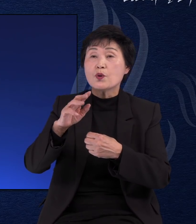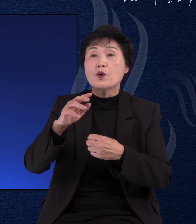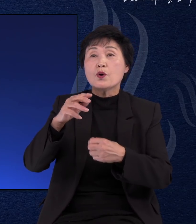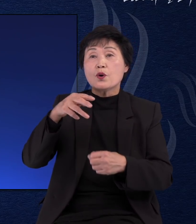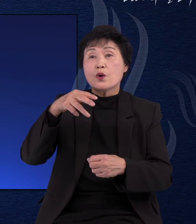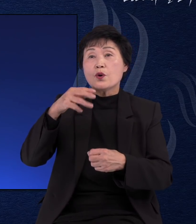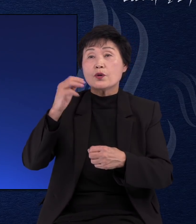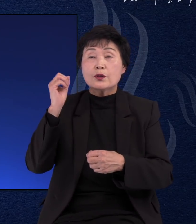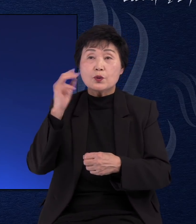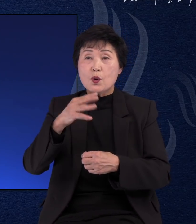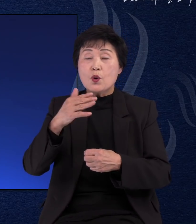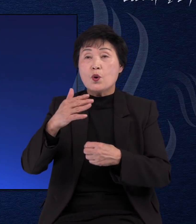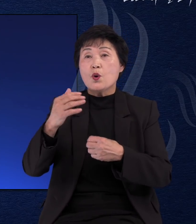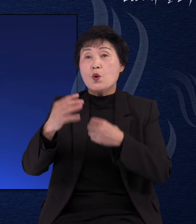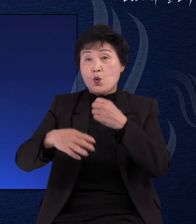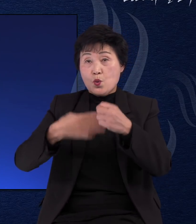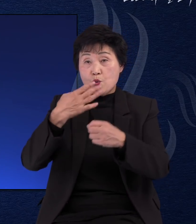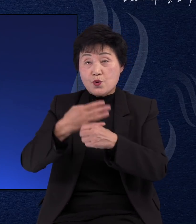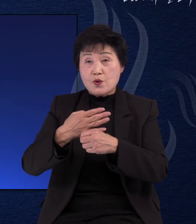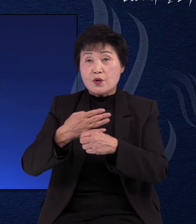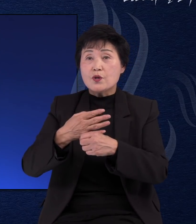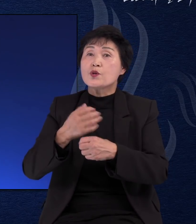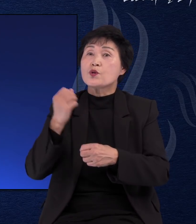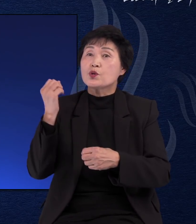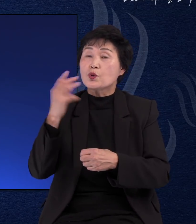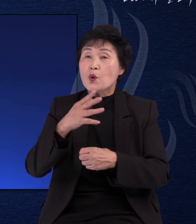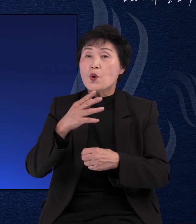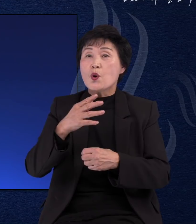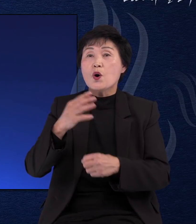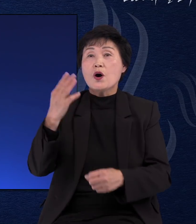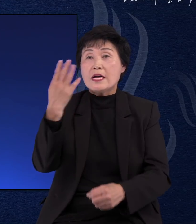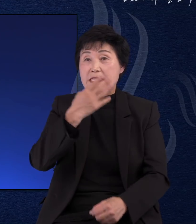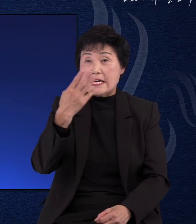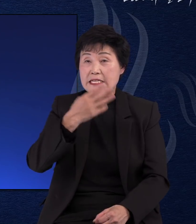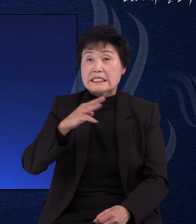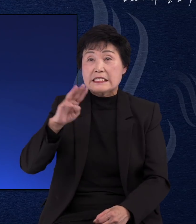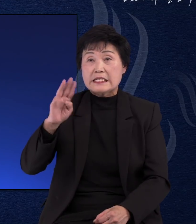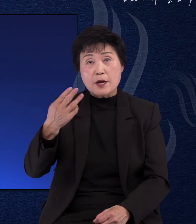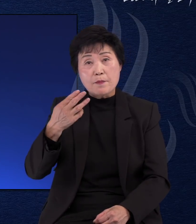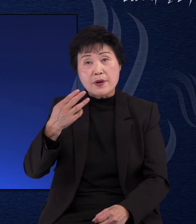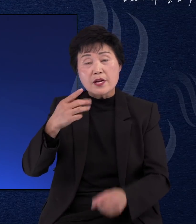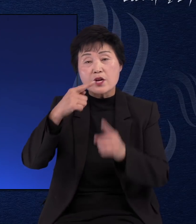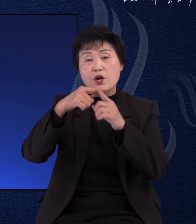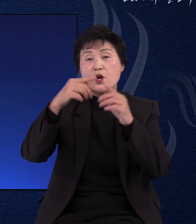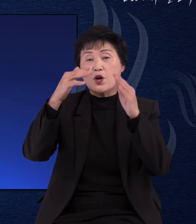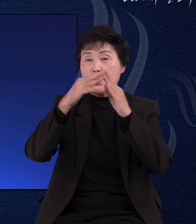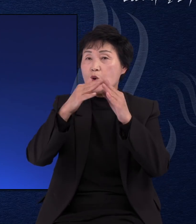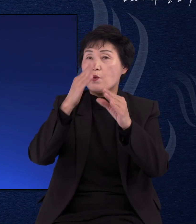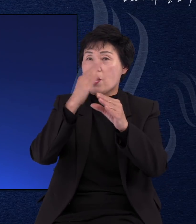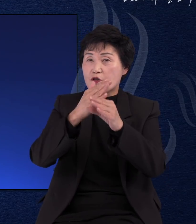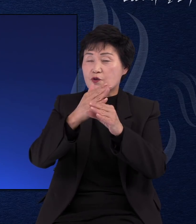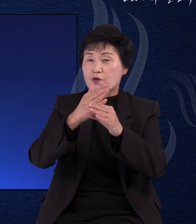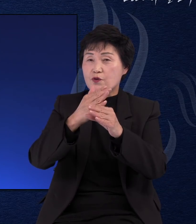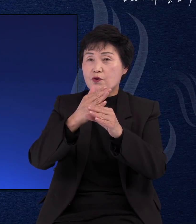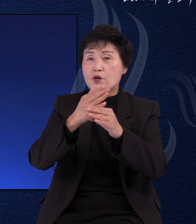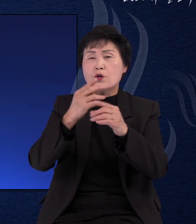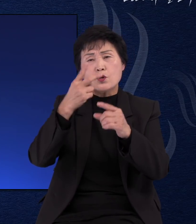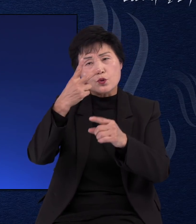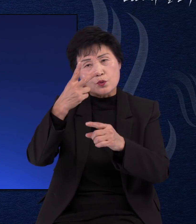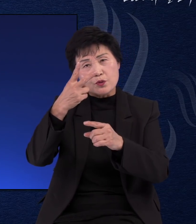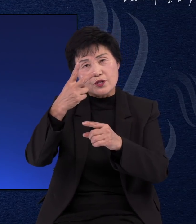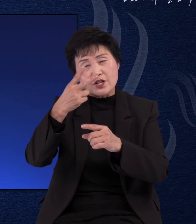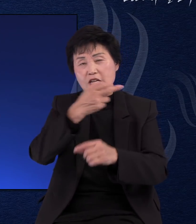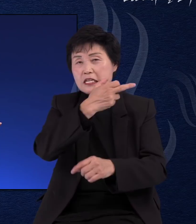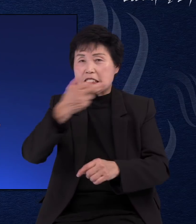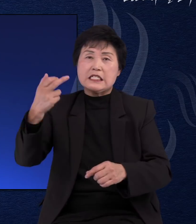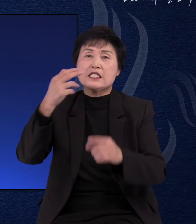만에 하나님께서 또 새로운 미주의 4,300개의 한인교회 중에 두세 번째로 큰 성전으로 하나님이